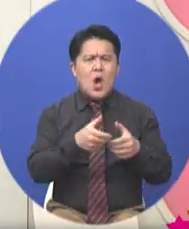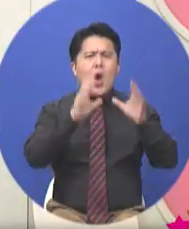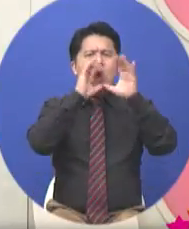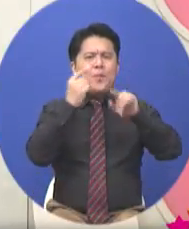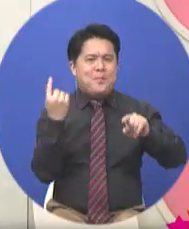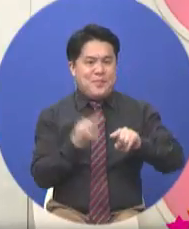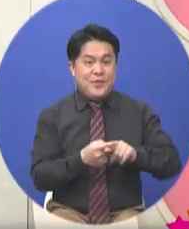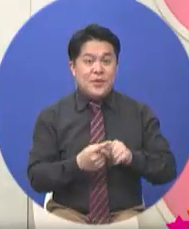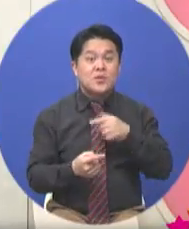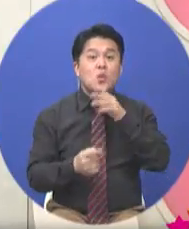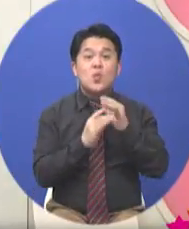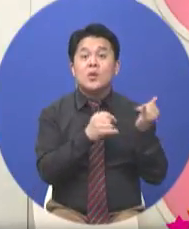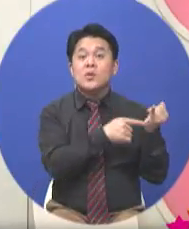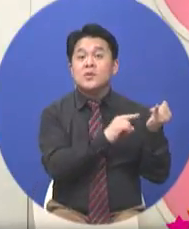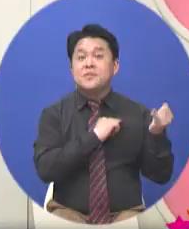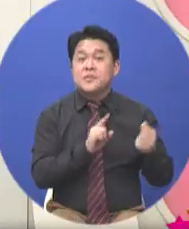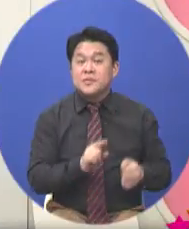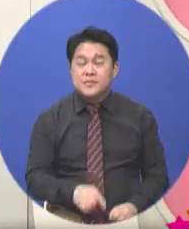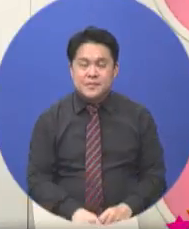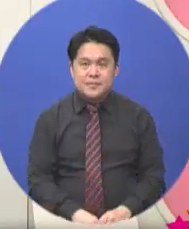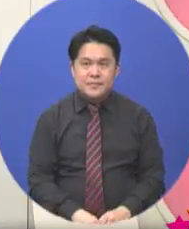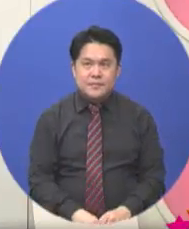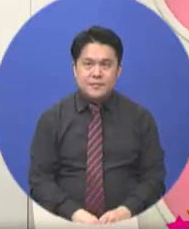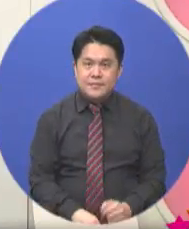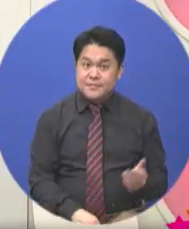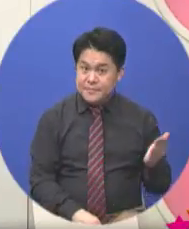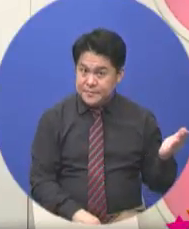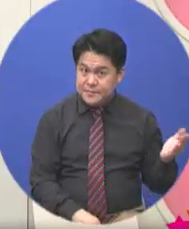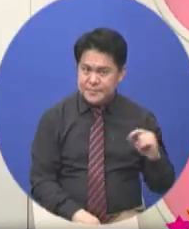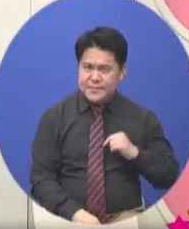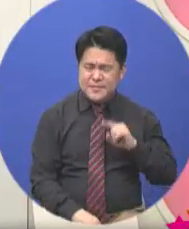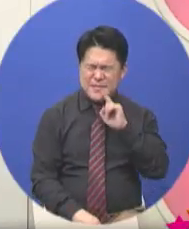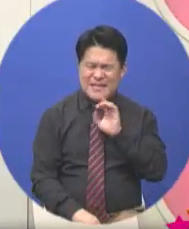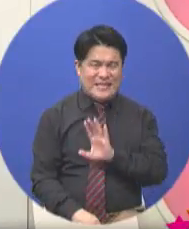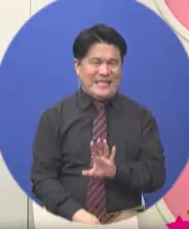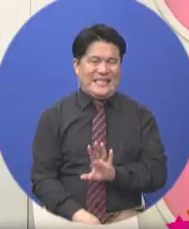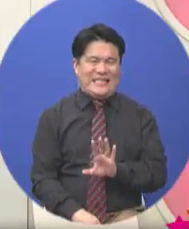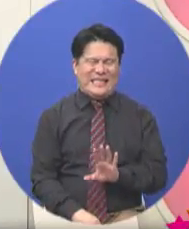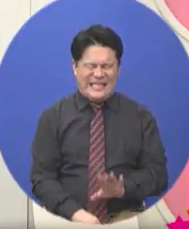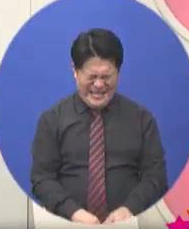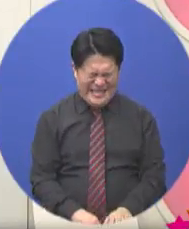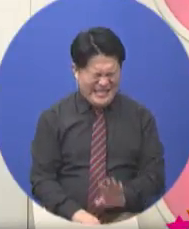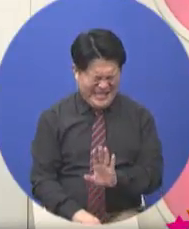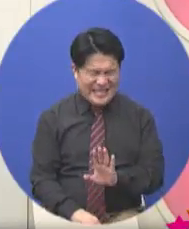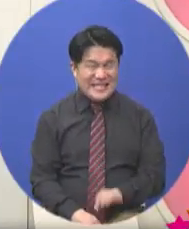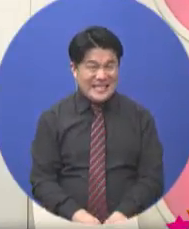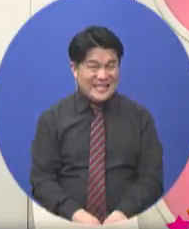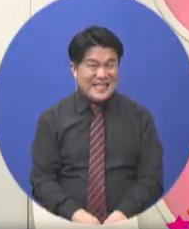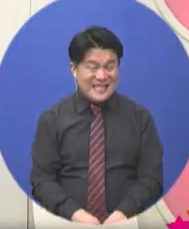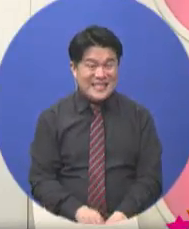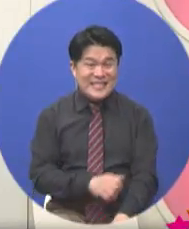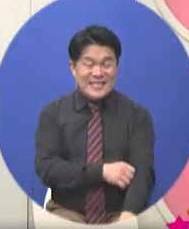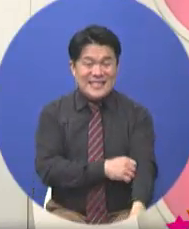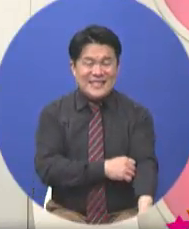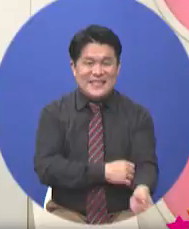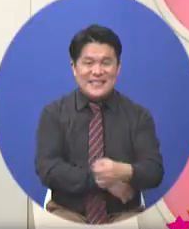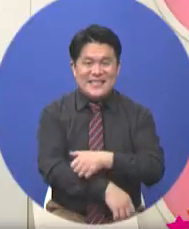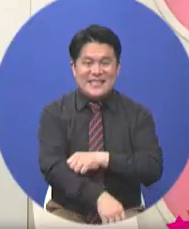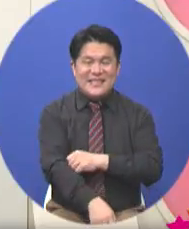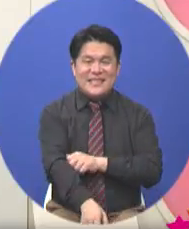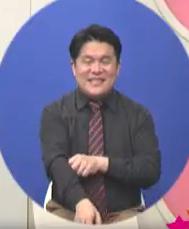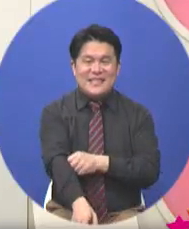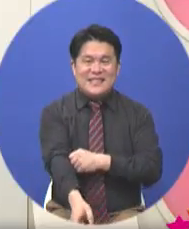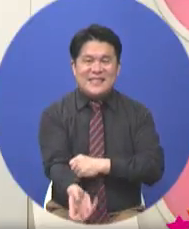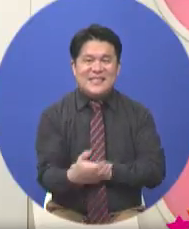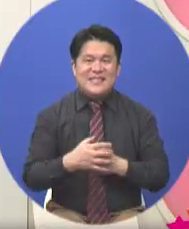그 어르신 조남이 어떻게 되실까요? 아, 어르신 조남까지는 제가 말씀드릴 수가 없어요. 예. 없고, 그건 뭐, 네. 그러죠, 그러죠.